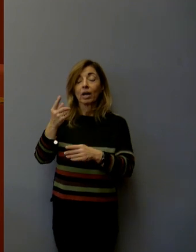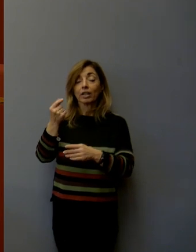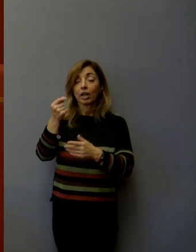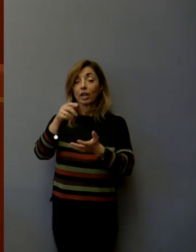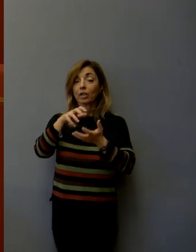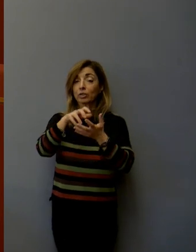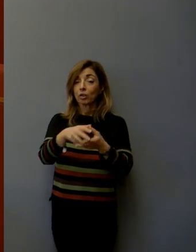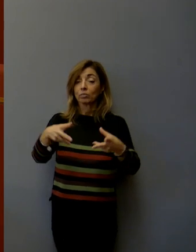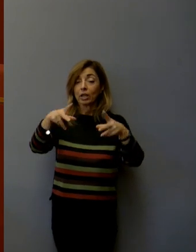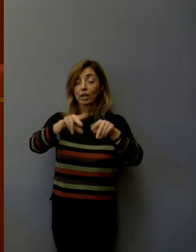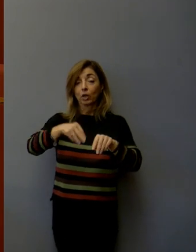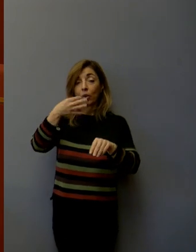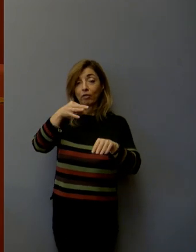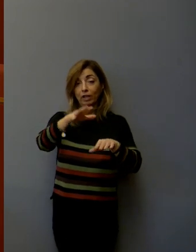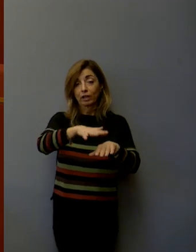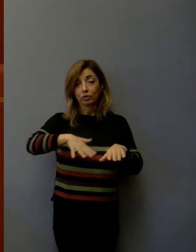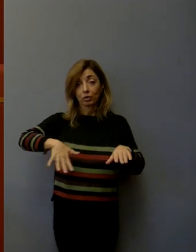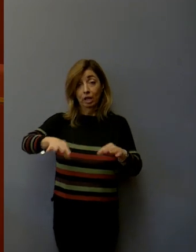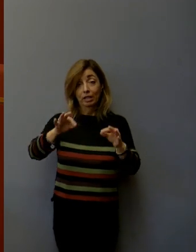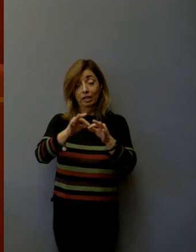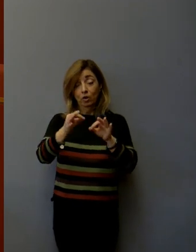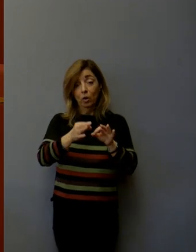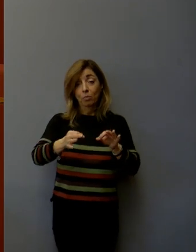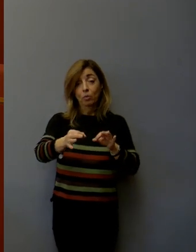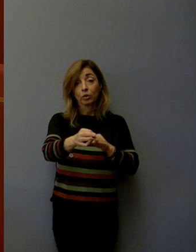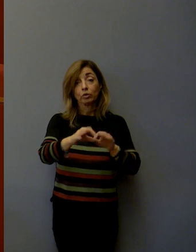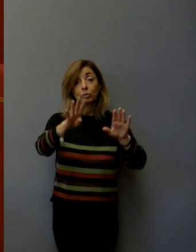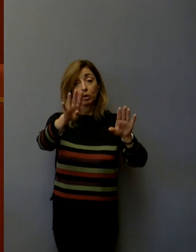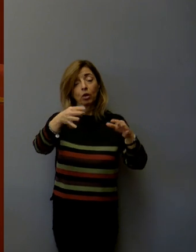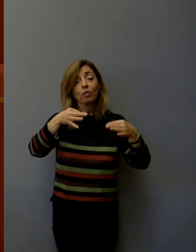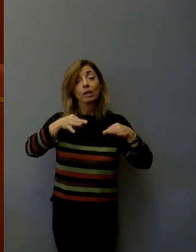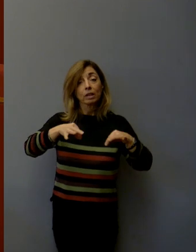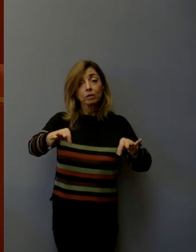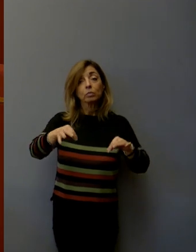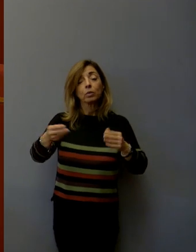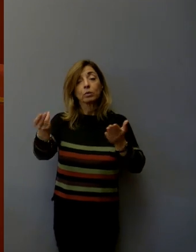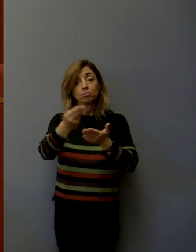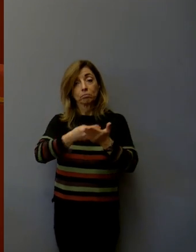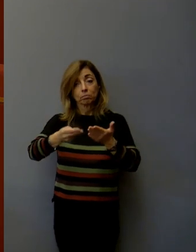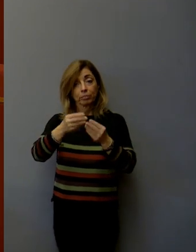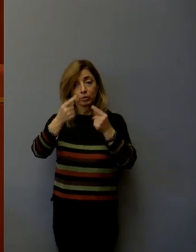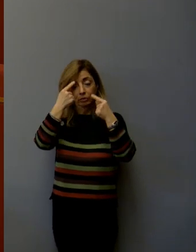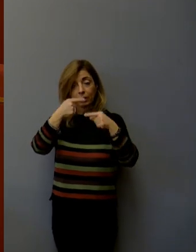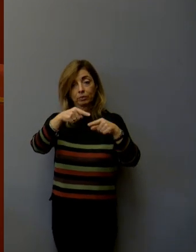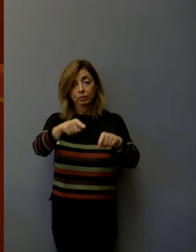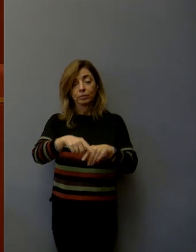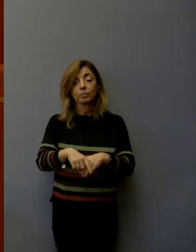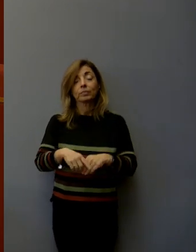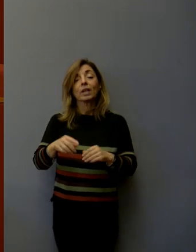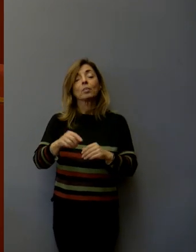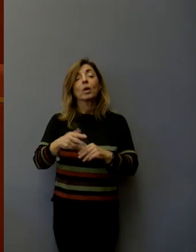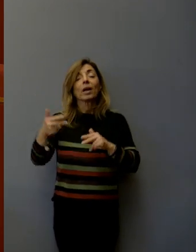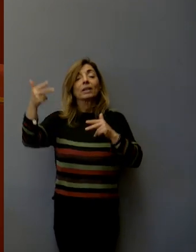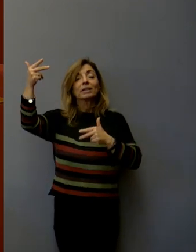riqualificazione di tale area in accordo con un Municipio 9 che si è reso disponibile ad elaborare il progetto 4489 installazione